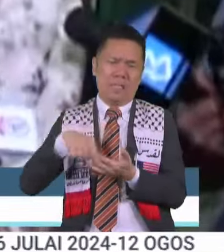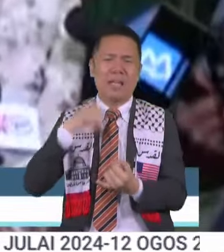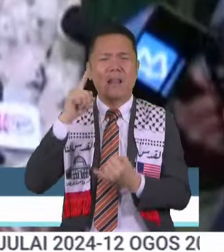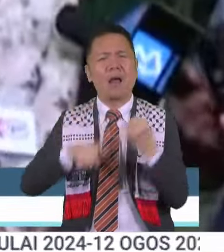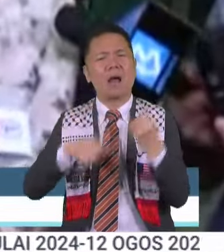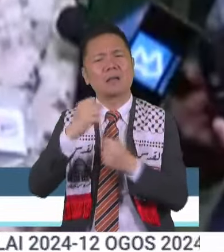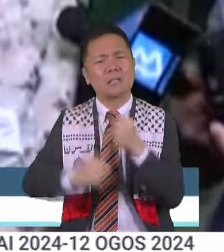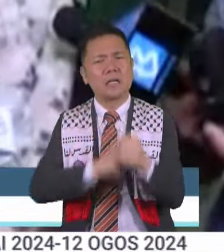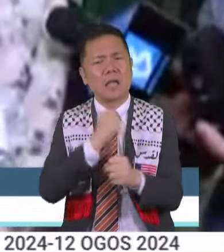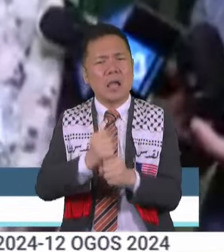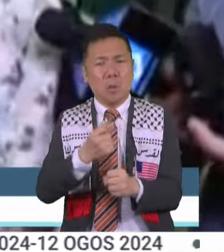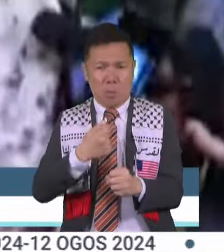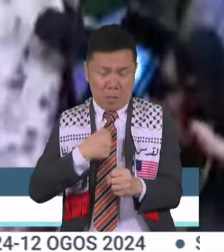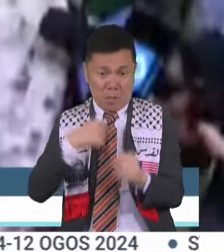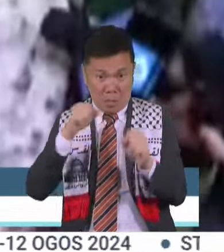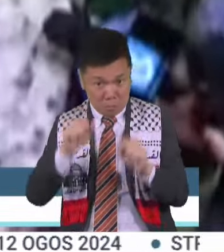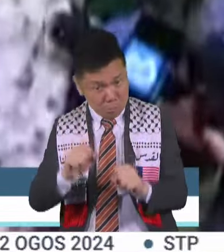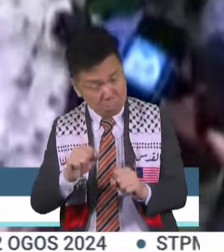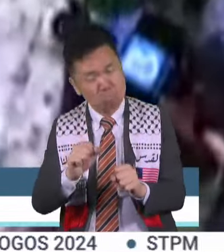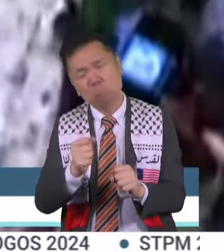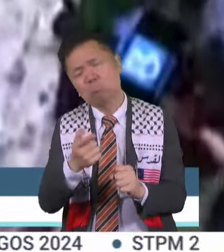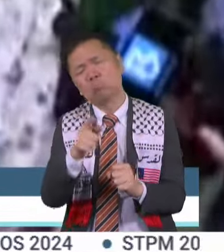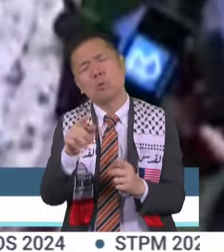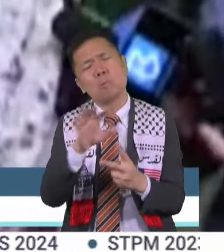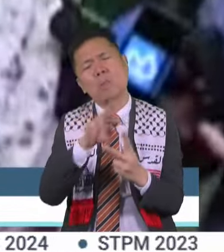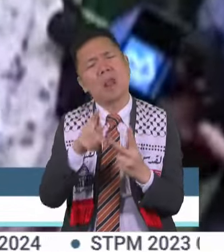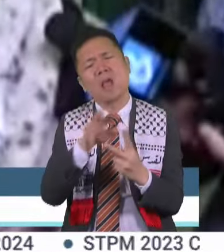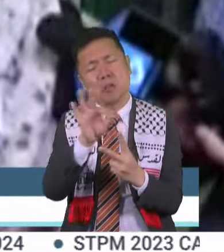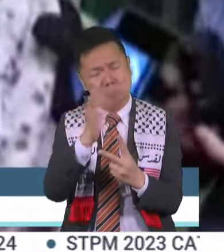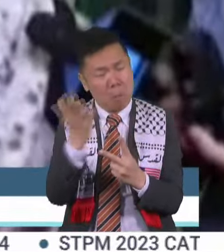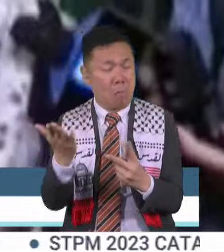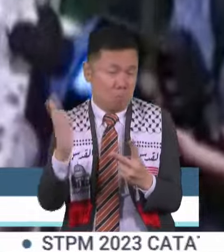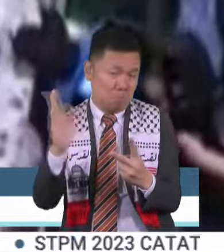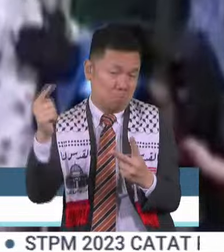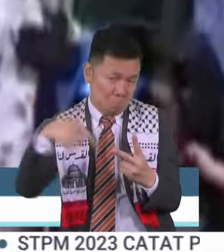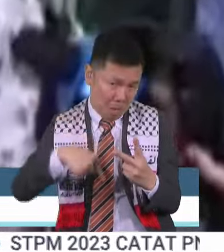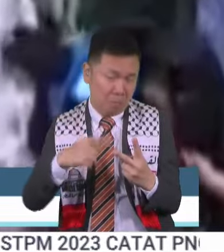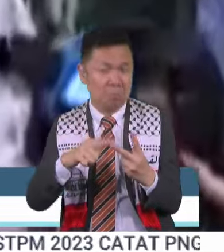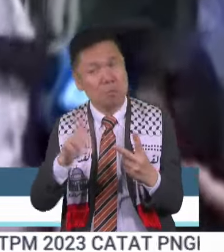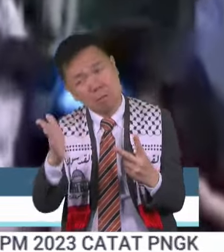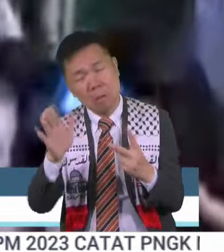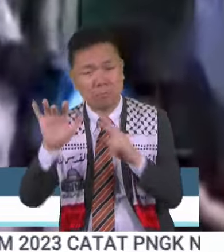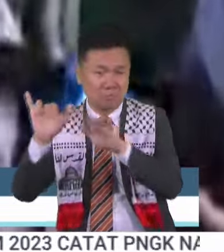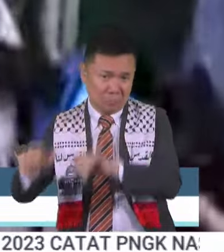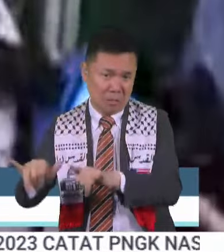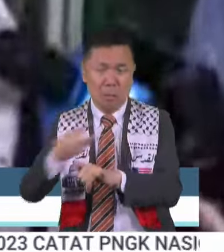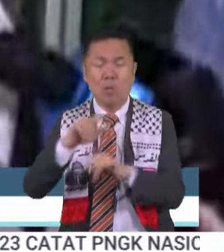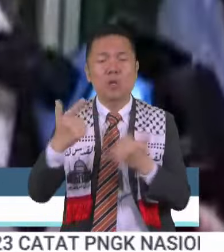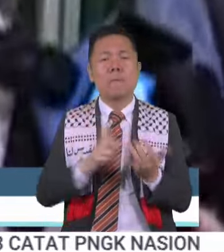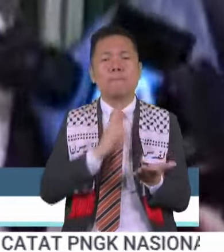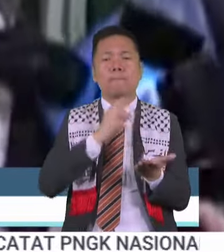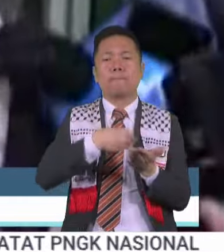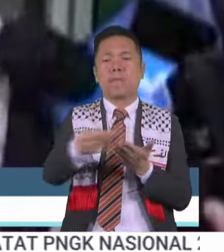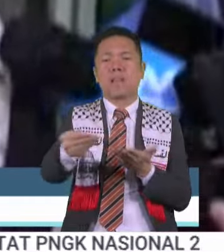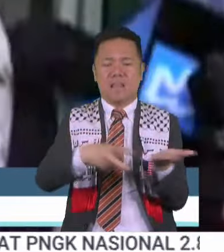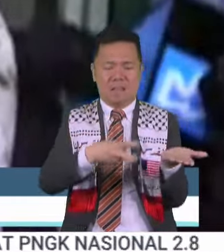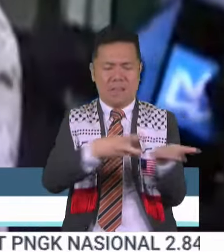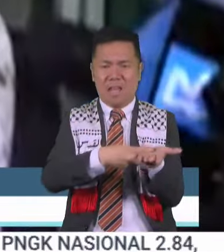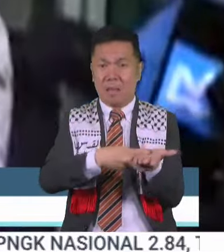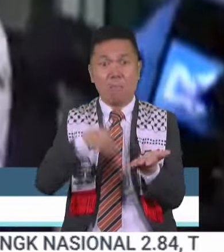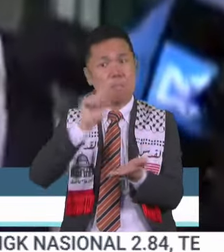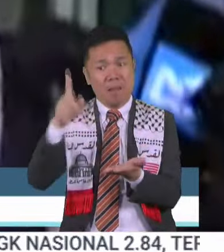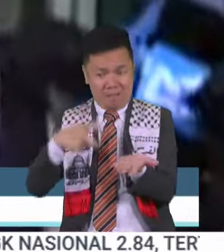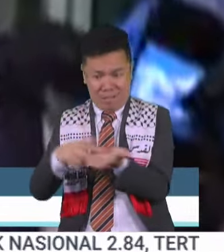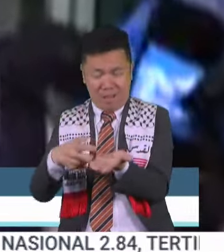Sudah akhir. Kita orang tak diwajibkan balik. Siapa yang nak balik boleh balik kan. Tapi sebab flight kita orang dah beli tiket flight, tapi kita orang kena